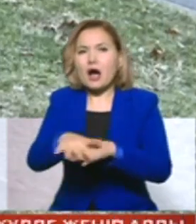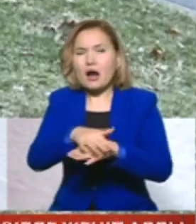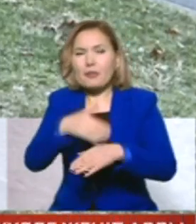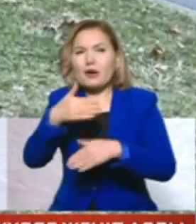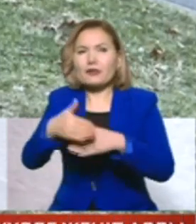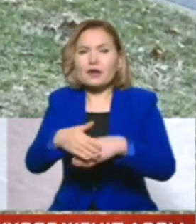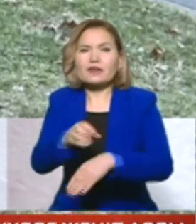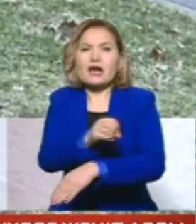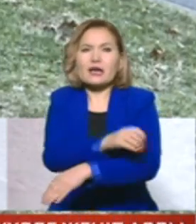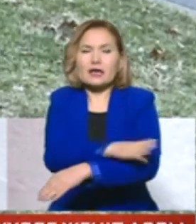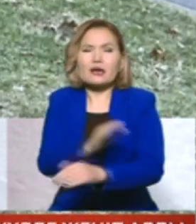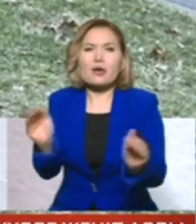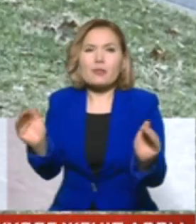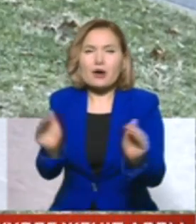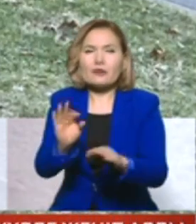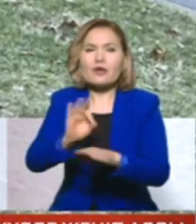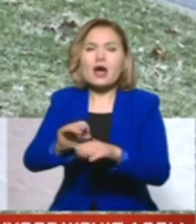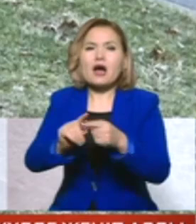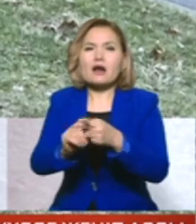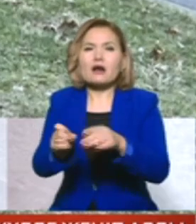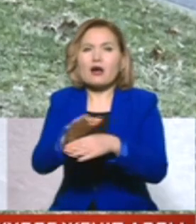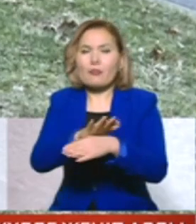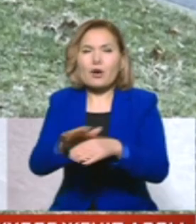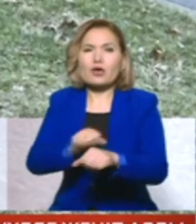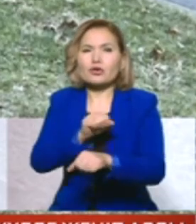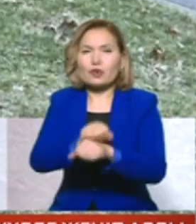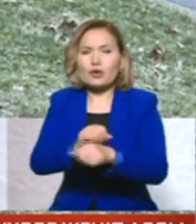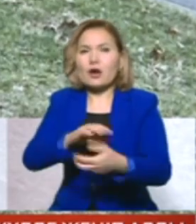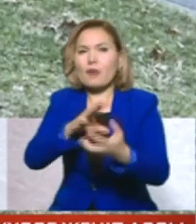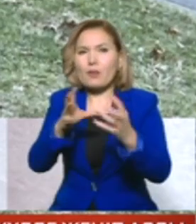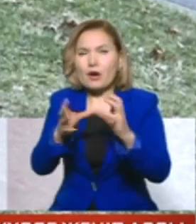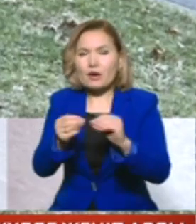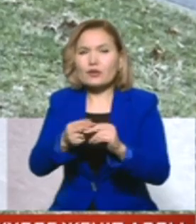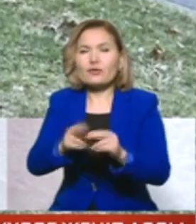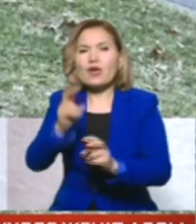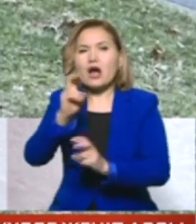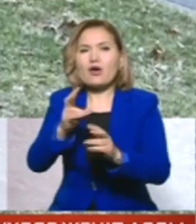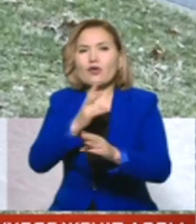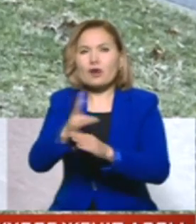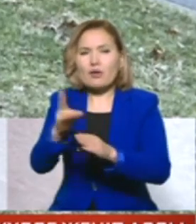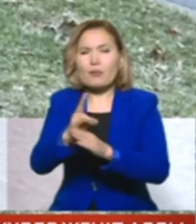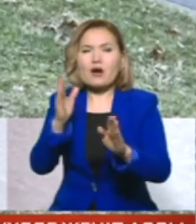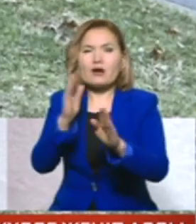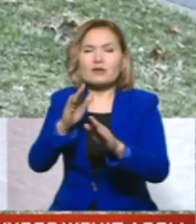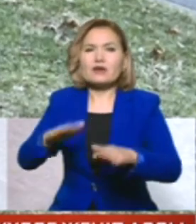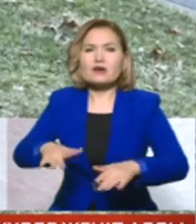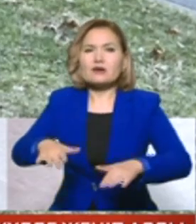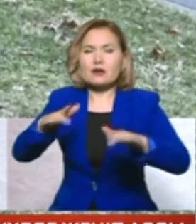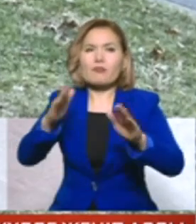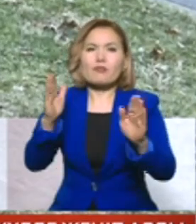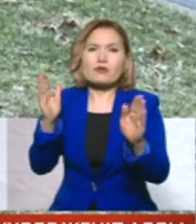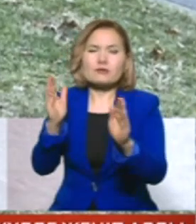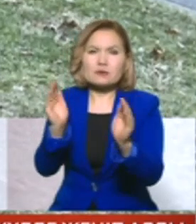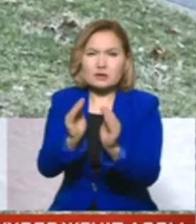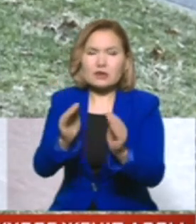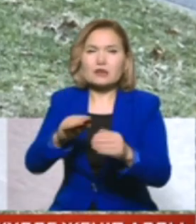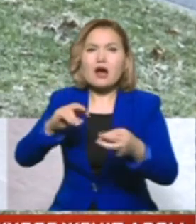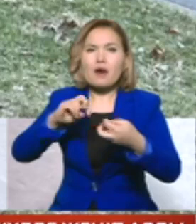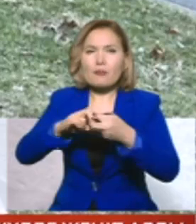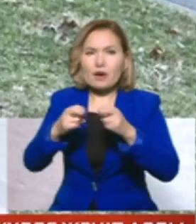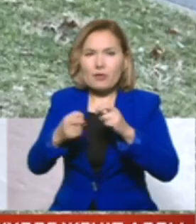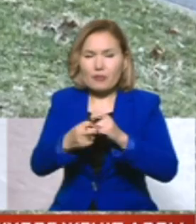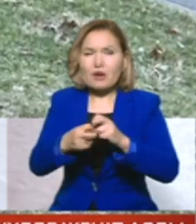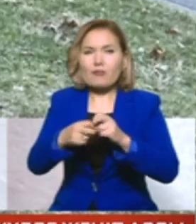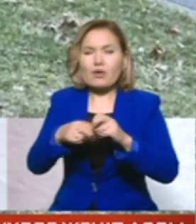күрт азайту, ірі жұқпалы ауруларды жою және парниктік газдардың ауаға таралуын 2 есе қысқарту мақсаты тұрған. Алайда әлем